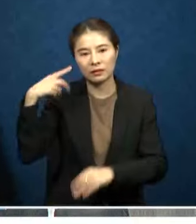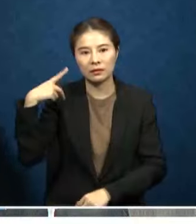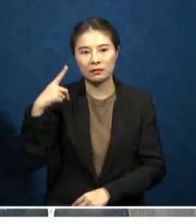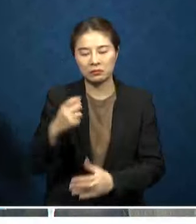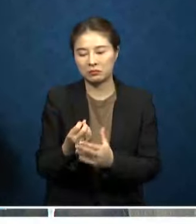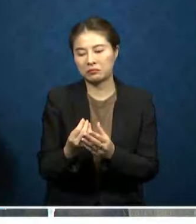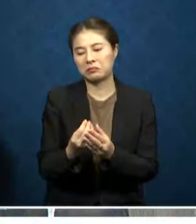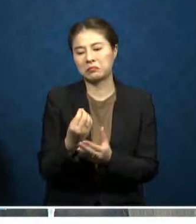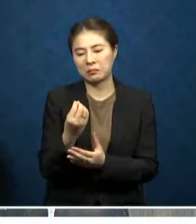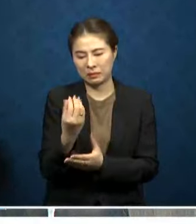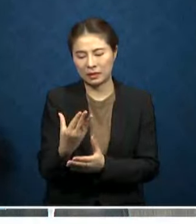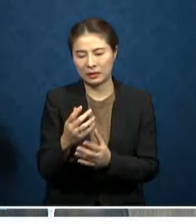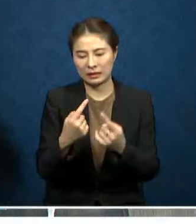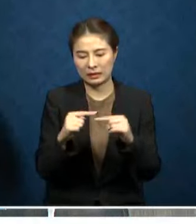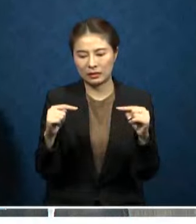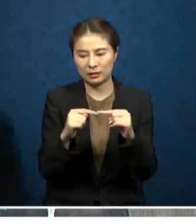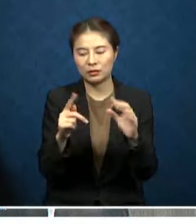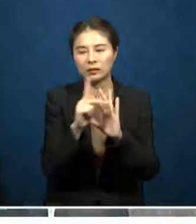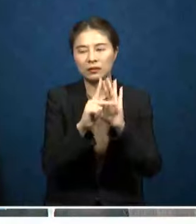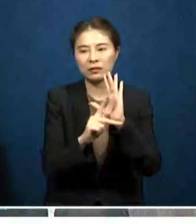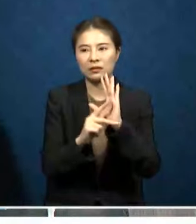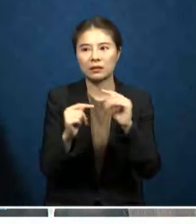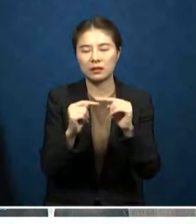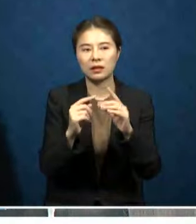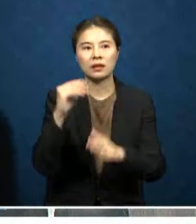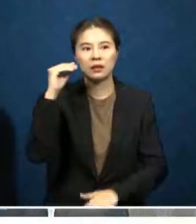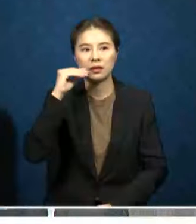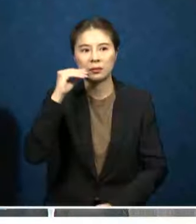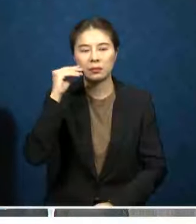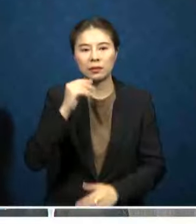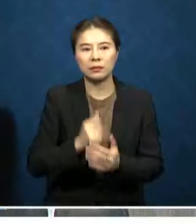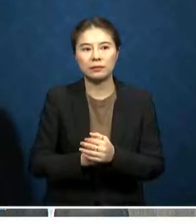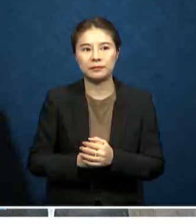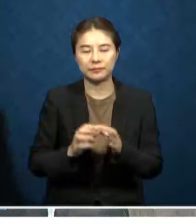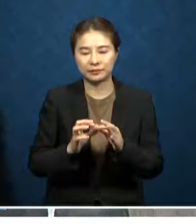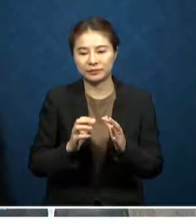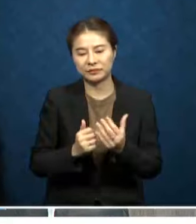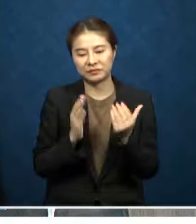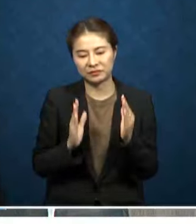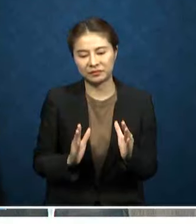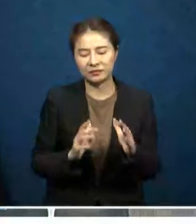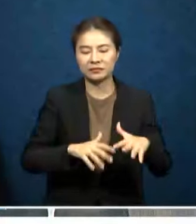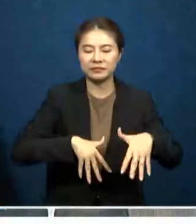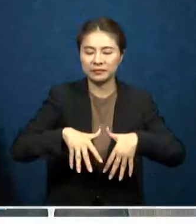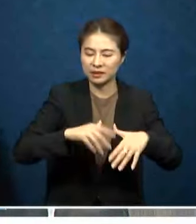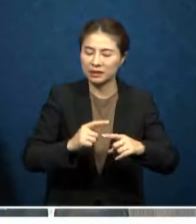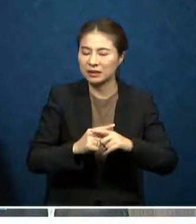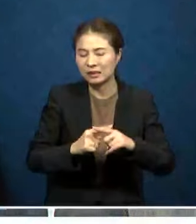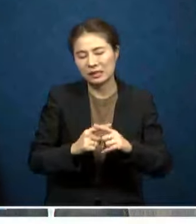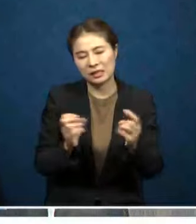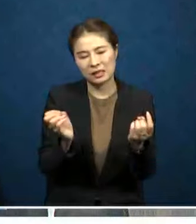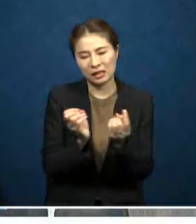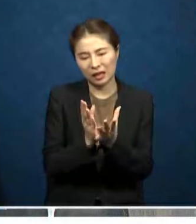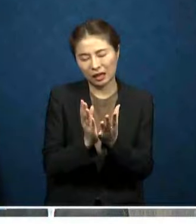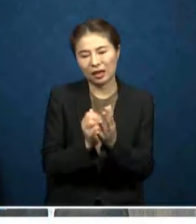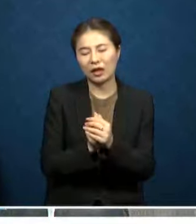ถ้าสภาพของการบังคับใช้กฎหมายเนี่ยยังเป็นอย่างนี้อยู่เป็นที่เจ็บปวดในหัวใจของคนไทยที่